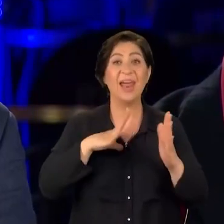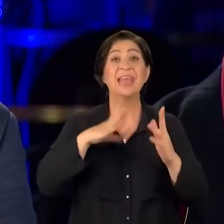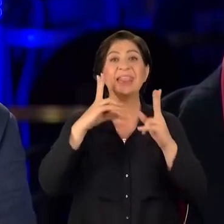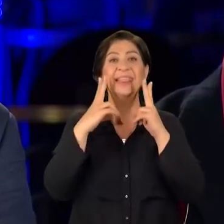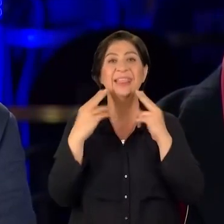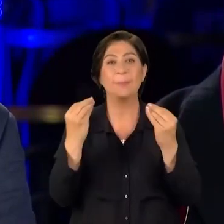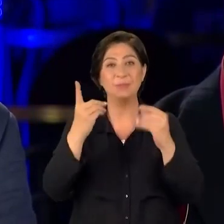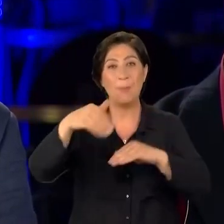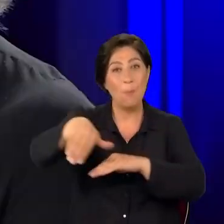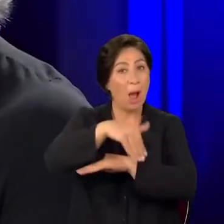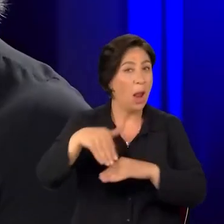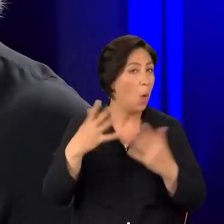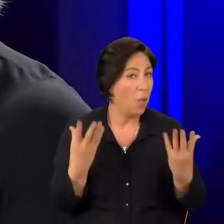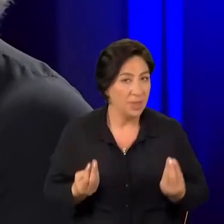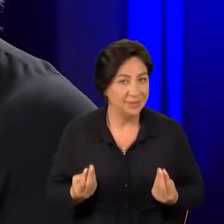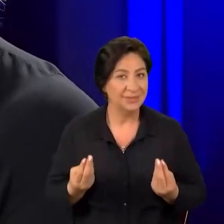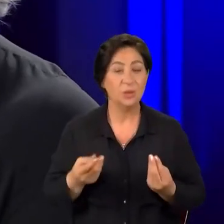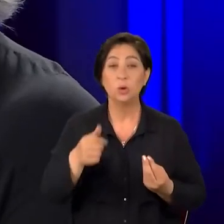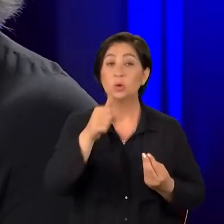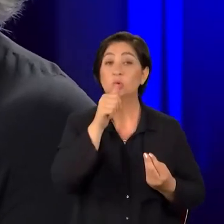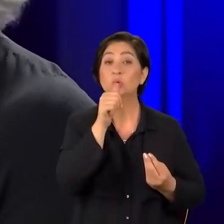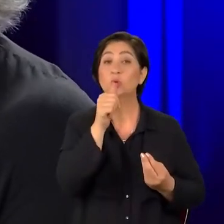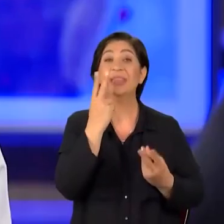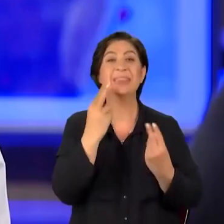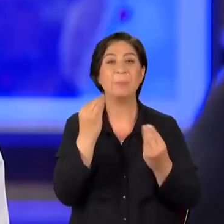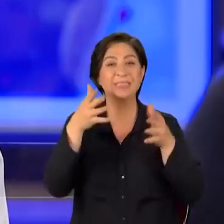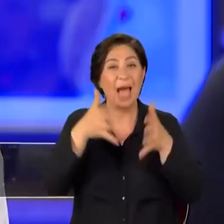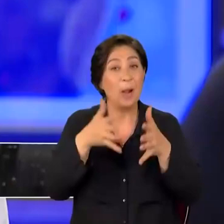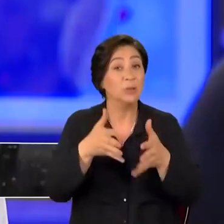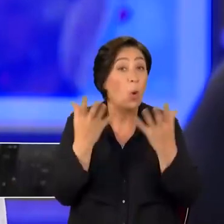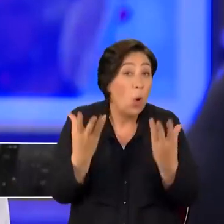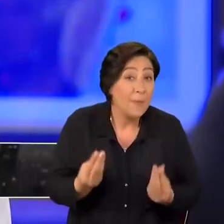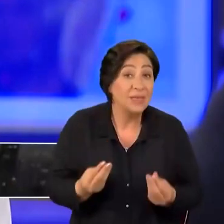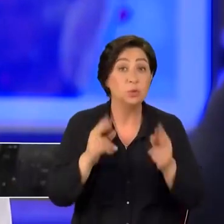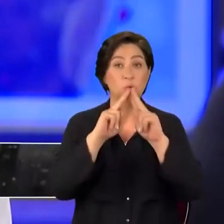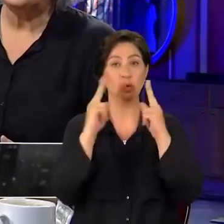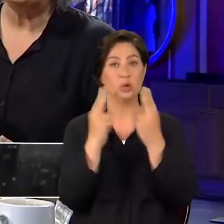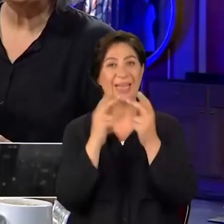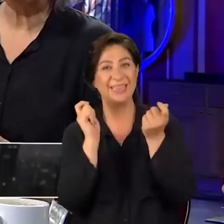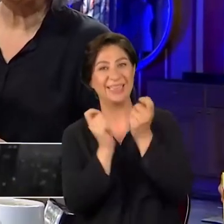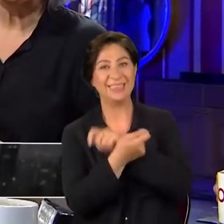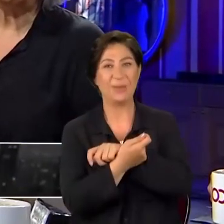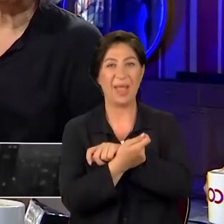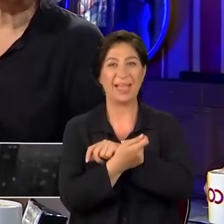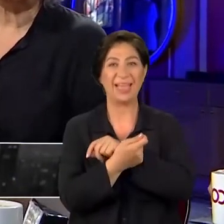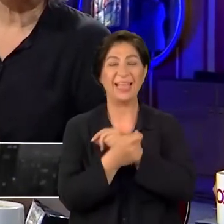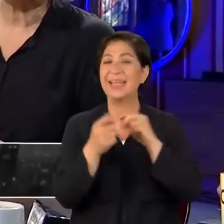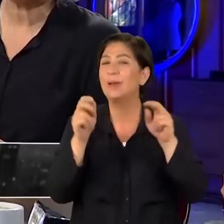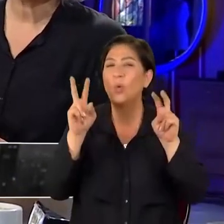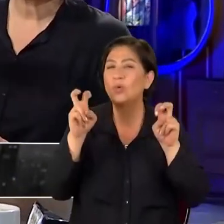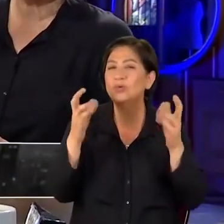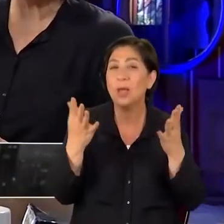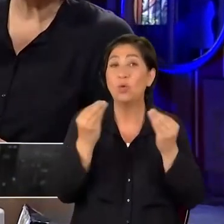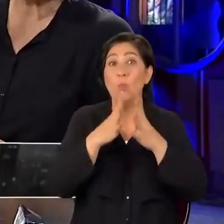işte temiz bir mahalle olabilir, suyunun temiz akması olabilir. Yani dünyayı değiştirmek meselesi aslında hani